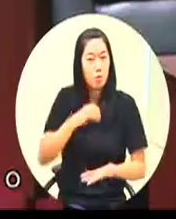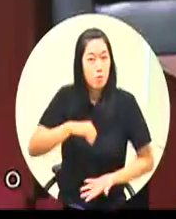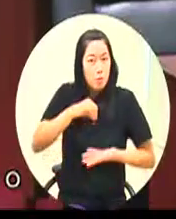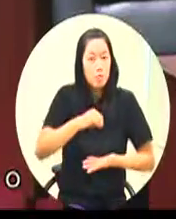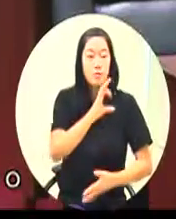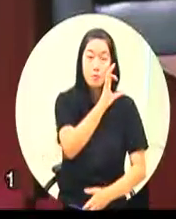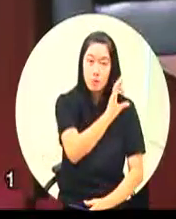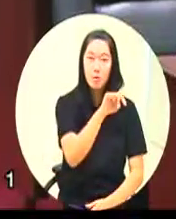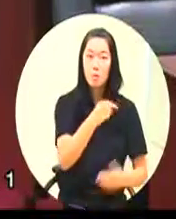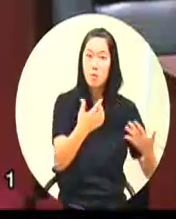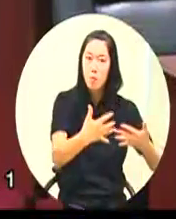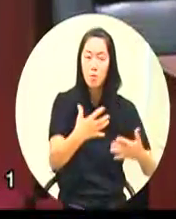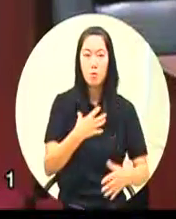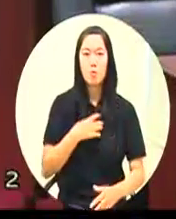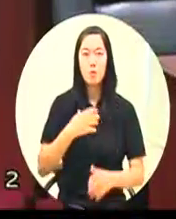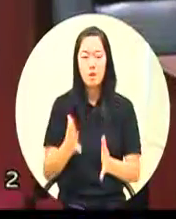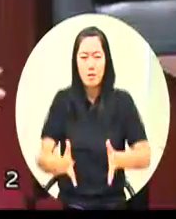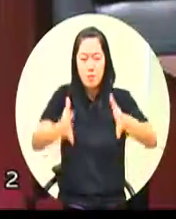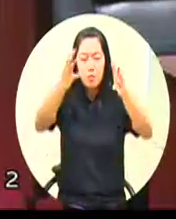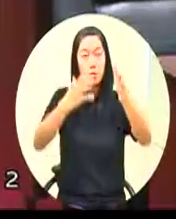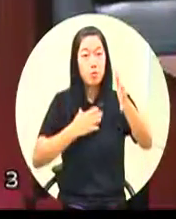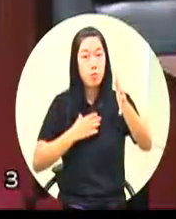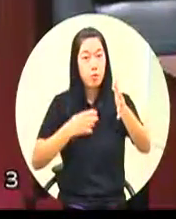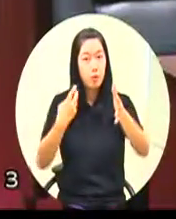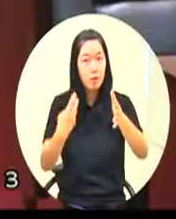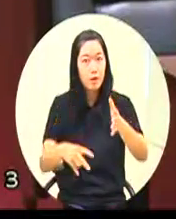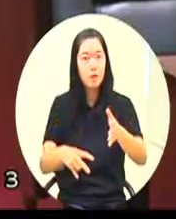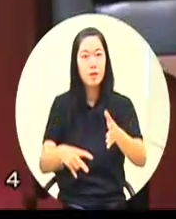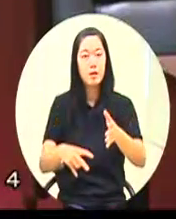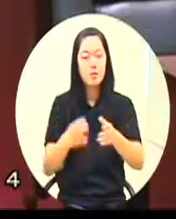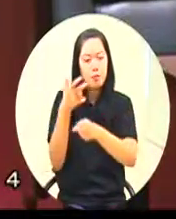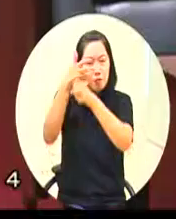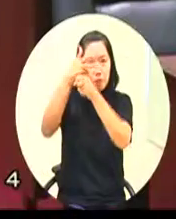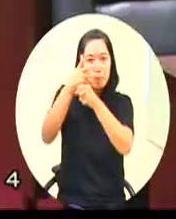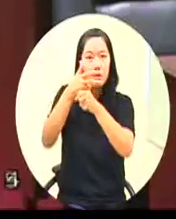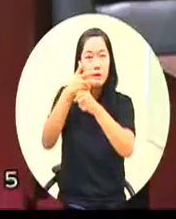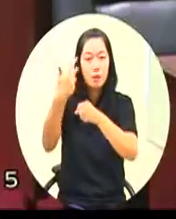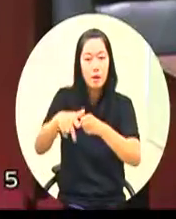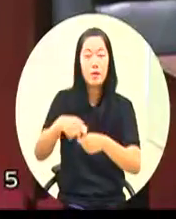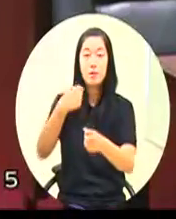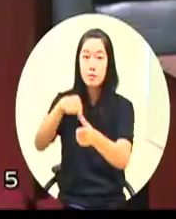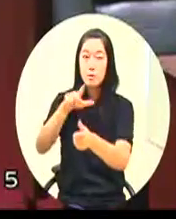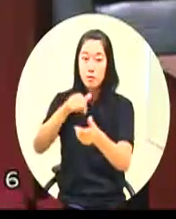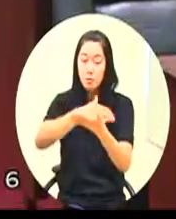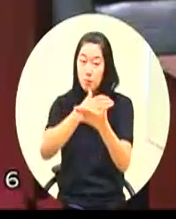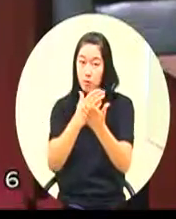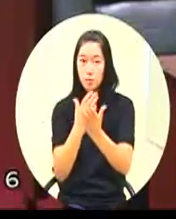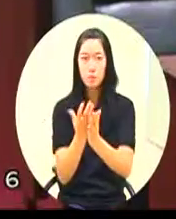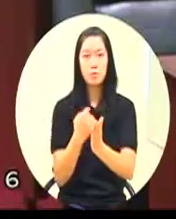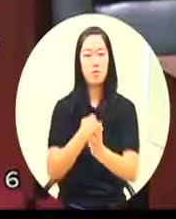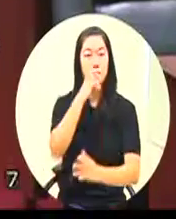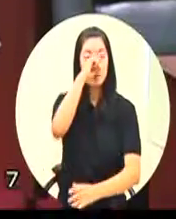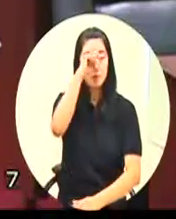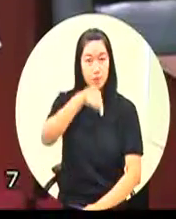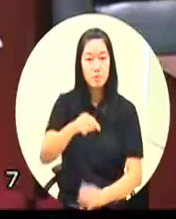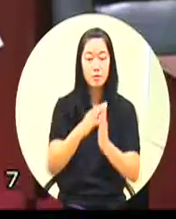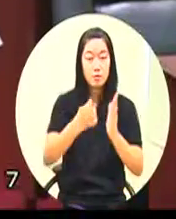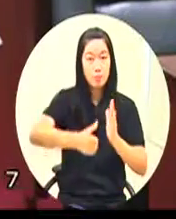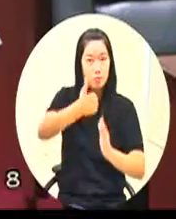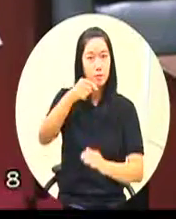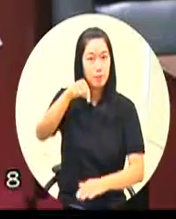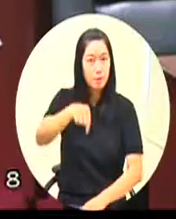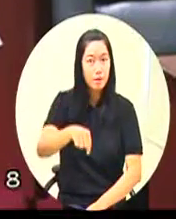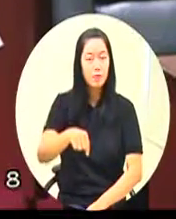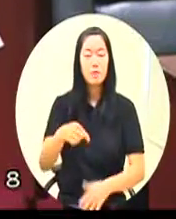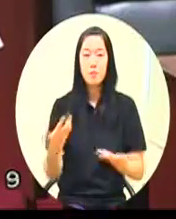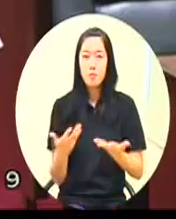这个整个危险建筑的部分，然后包括这个监视器以及现在教官的部分，那我也希望，因为我们局长是这方面